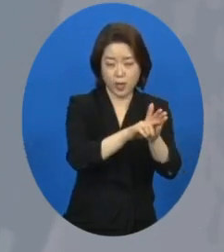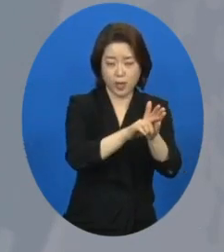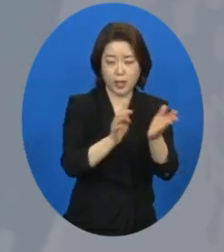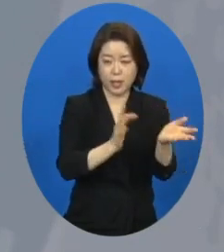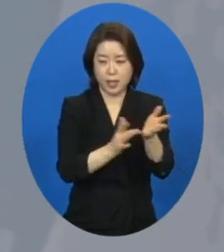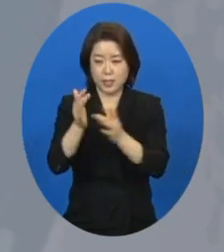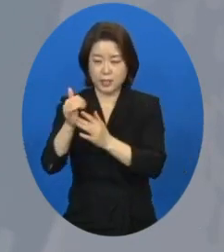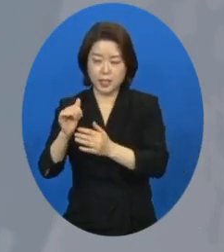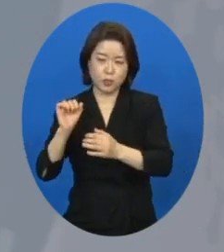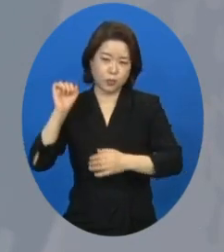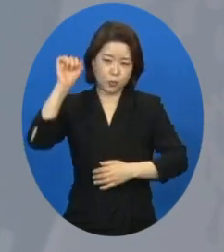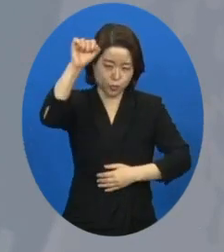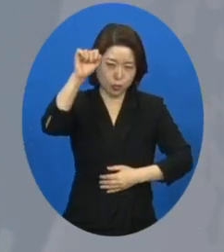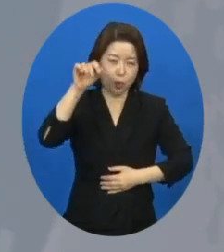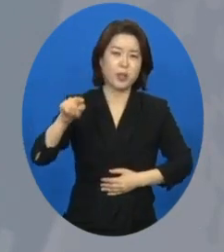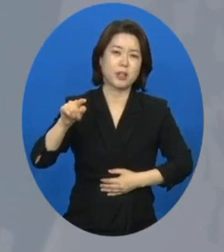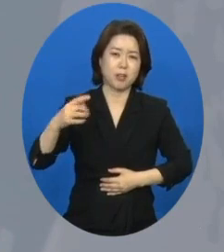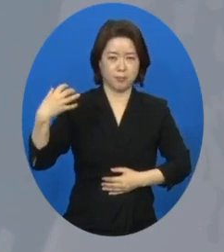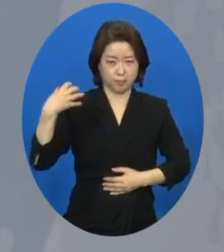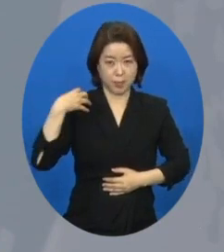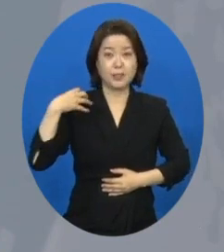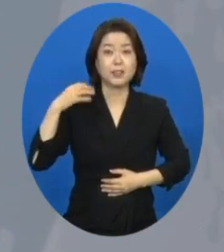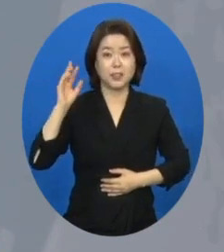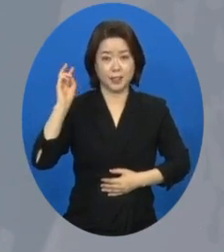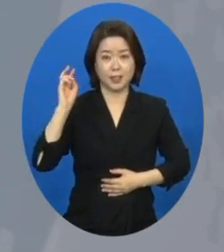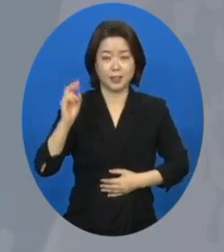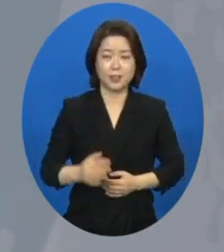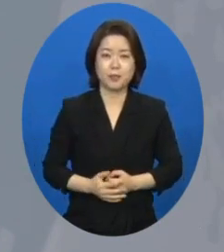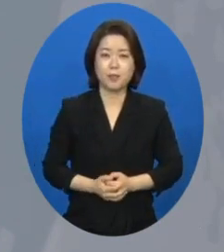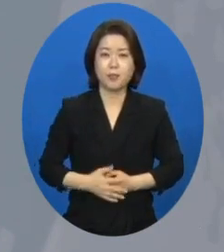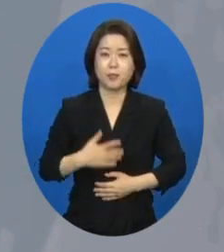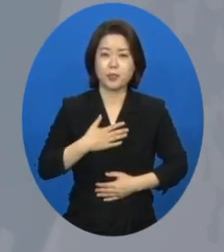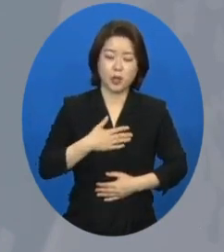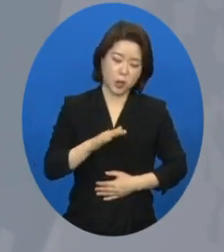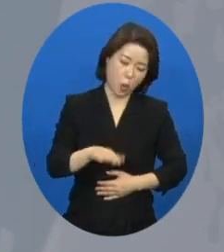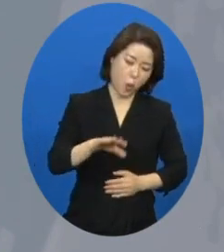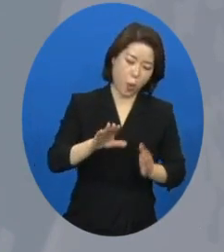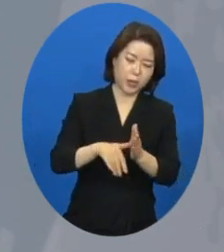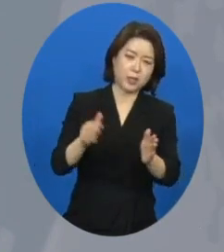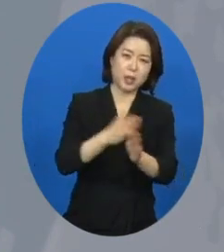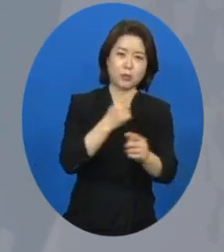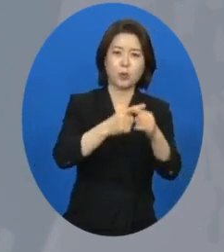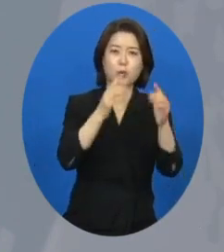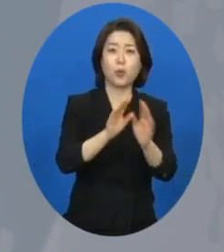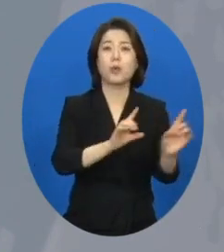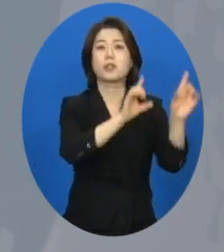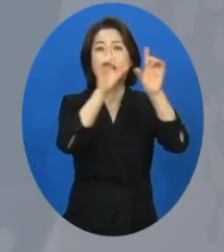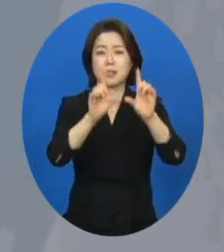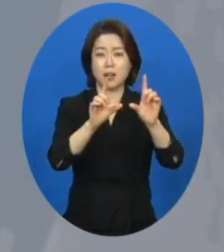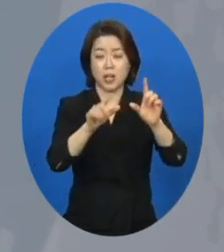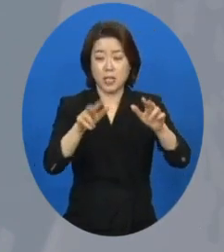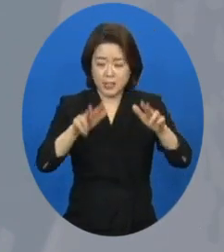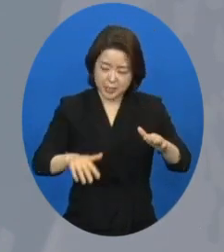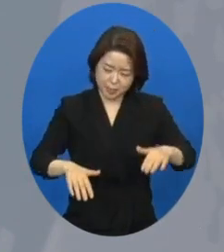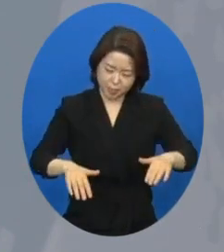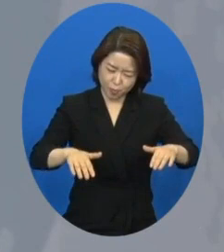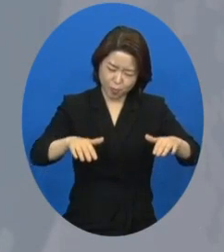하게 됩니다. 저는 어려서부터 늘 교회에서 살았습니다. 지금까지도 교회 안에